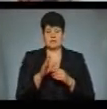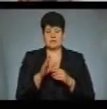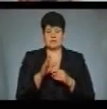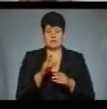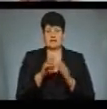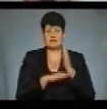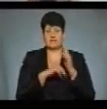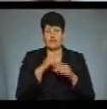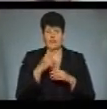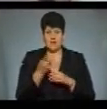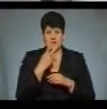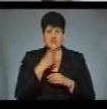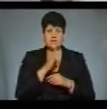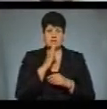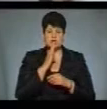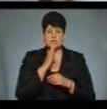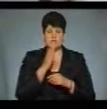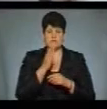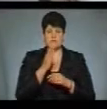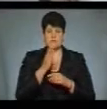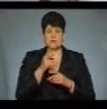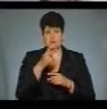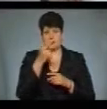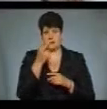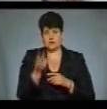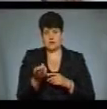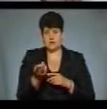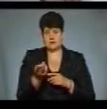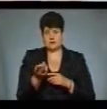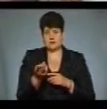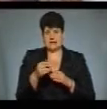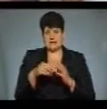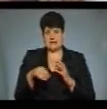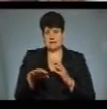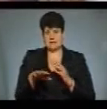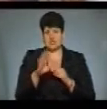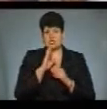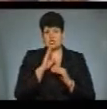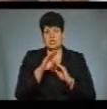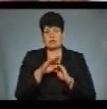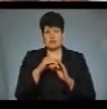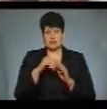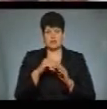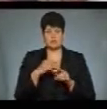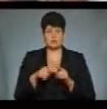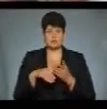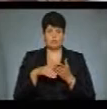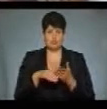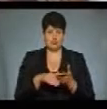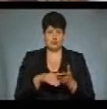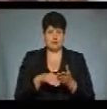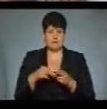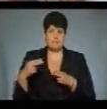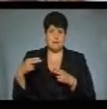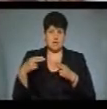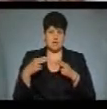Я просто побачила, коли дерево її зачепило, і вона вже просто лежала на землі. Жінка викликала швидку допомогу і